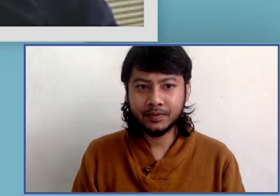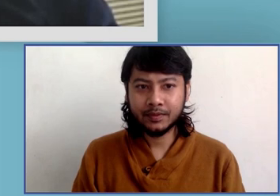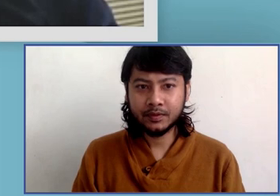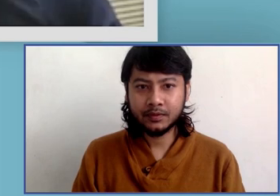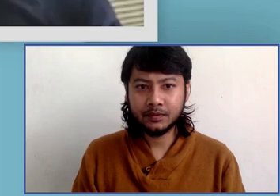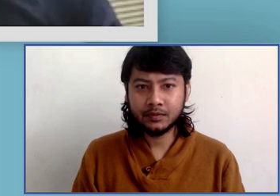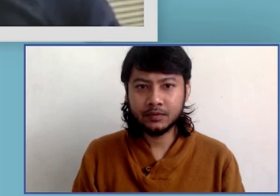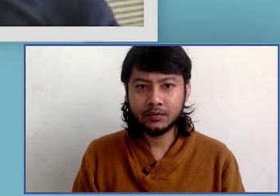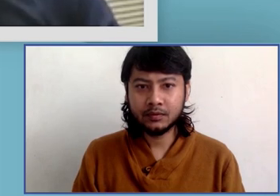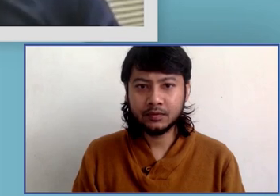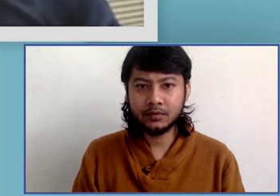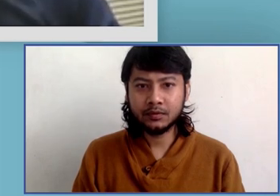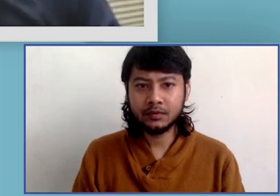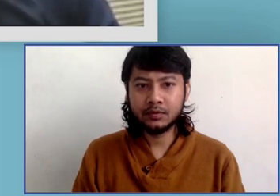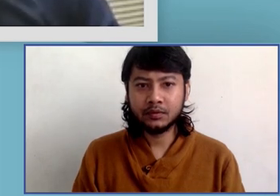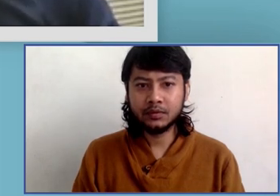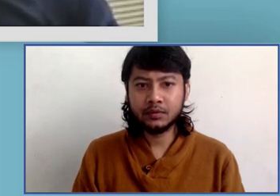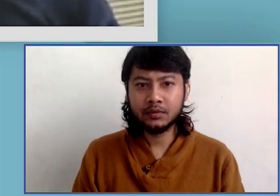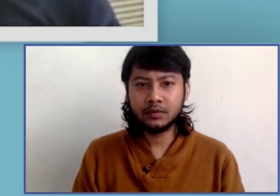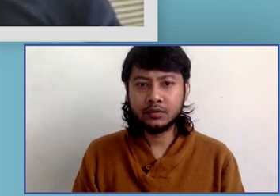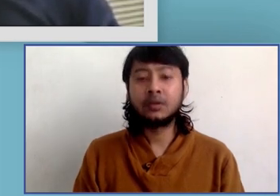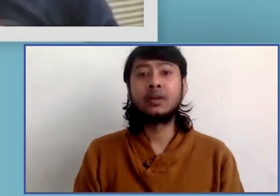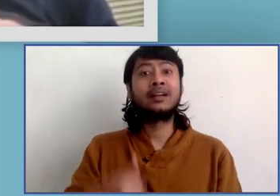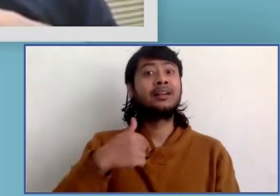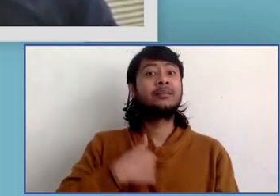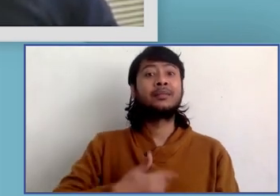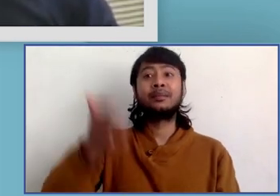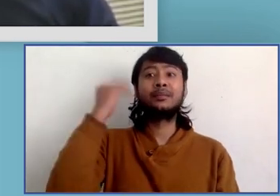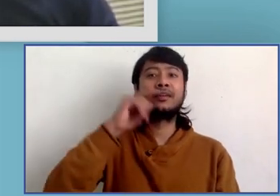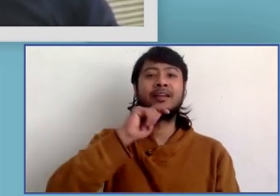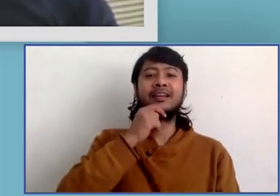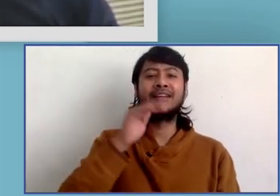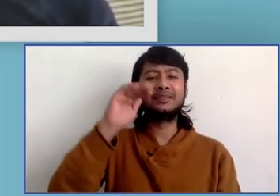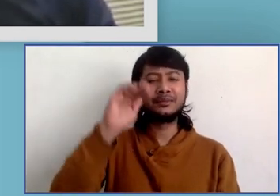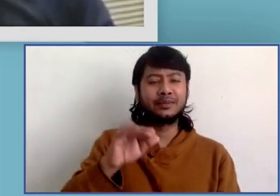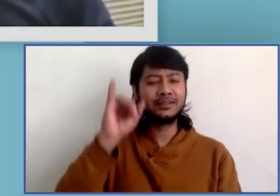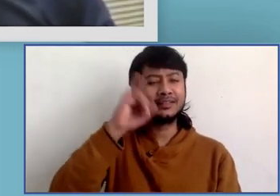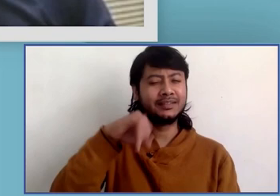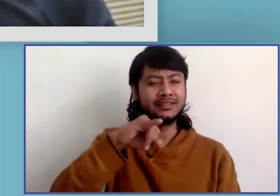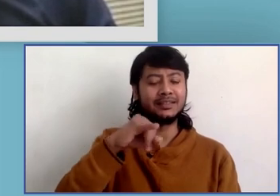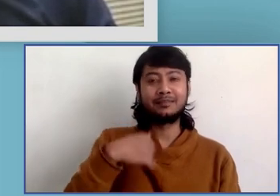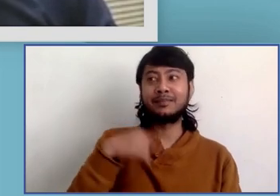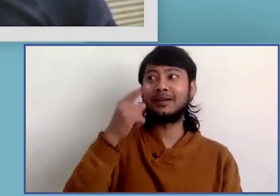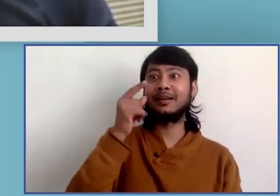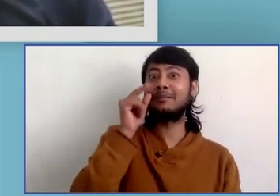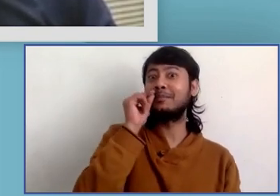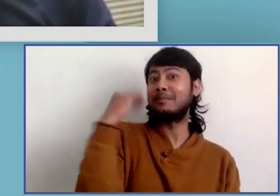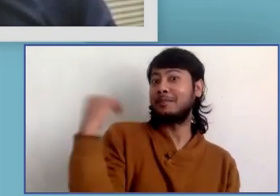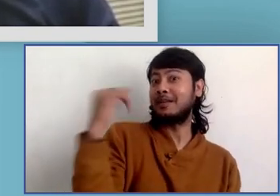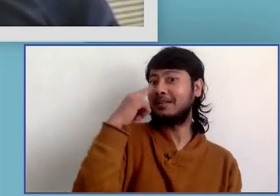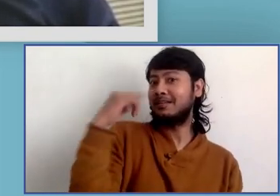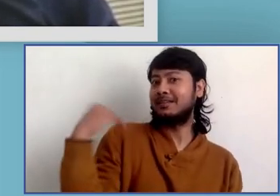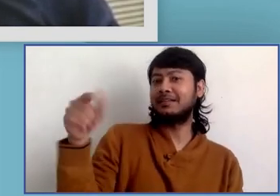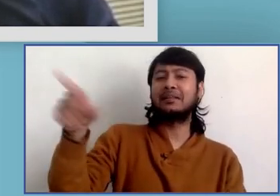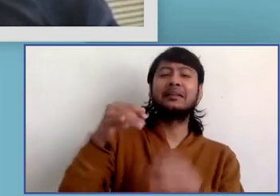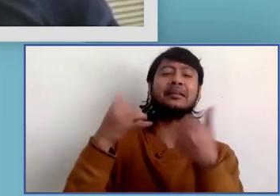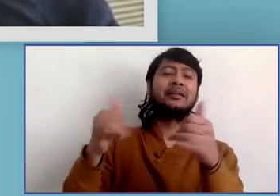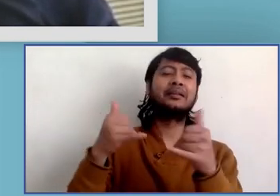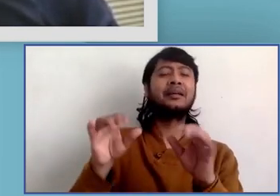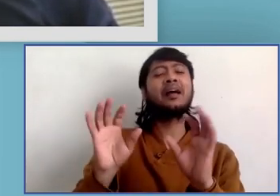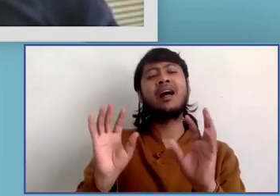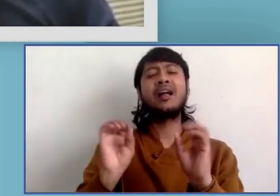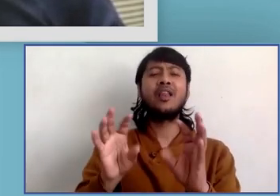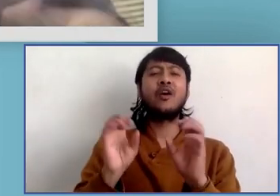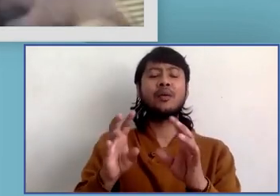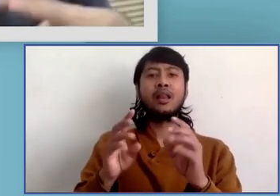आपको? So when I was six, my brother and sister were playing chess casually. They were not very serious about the